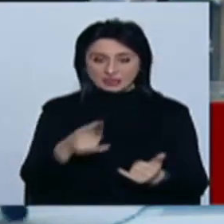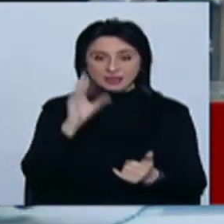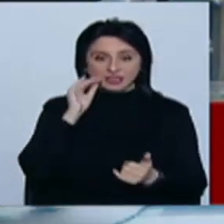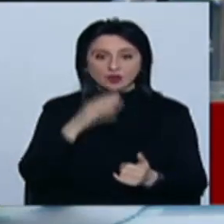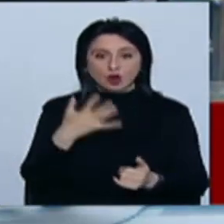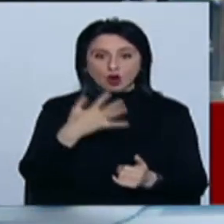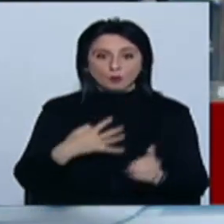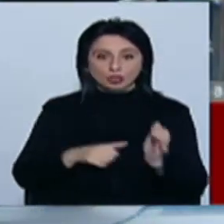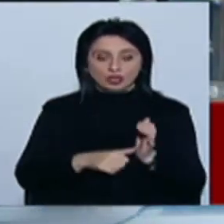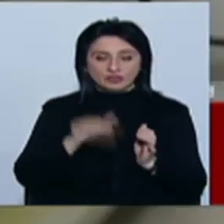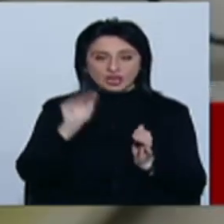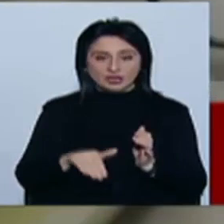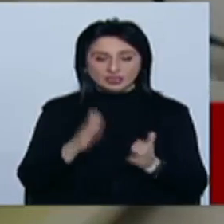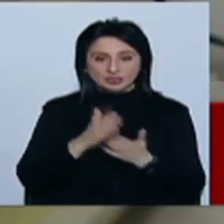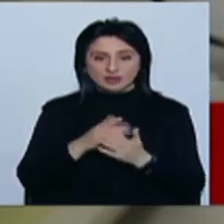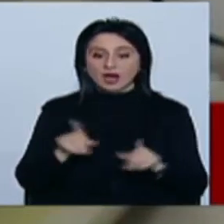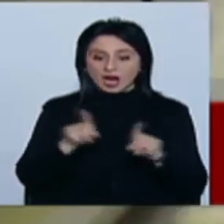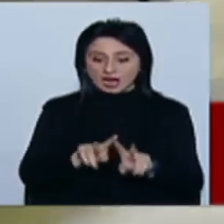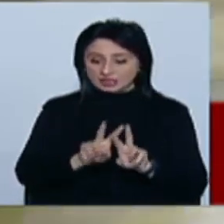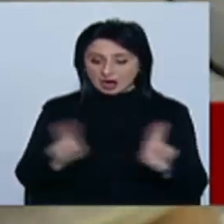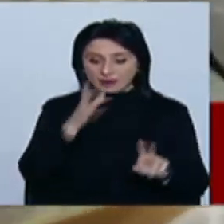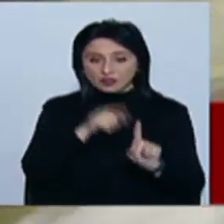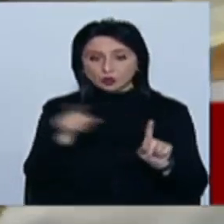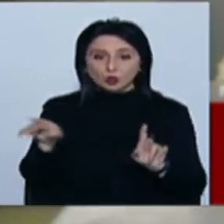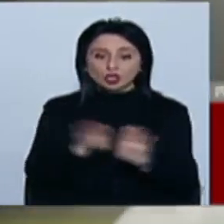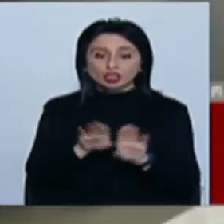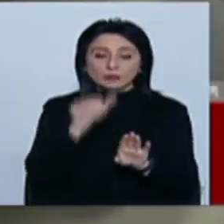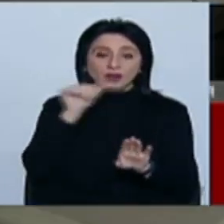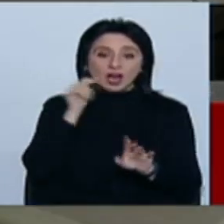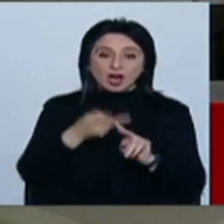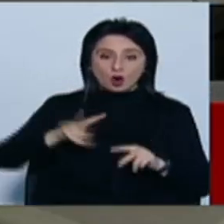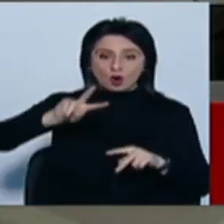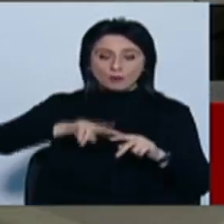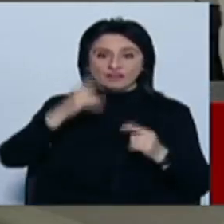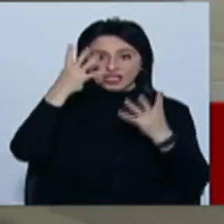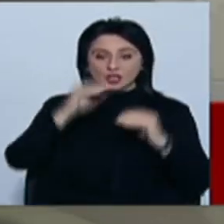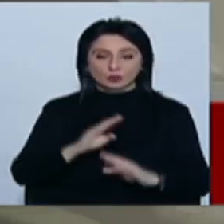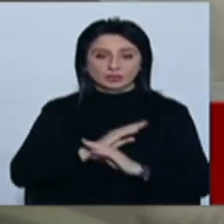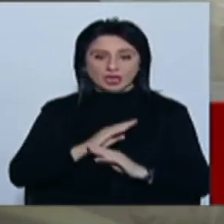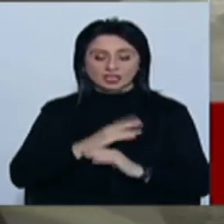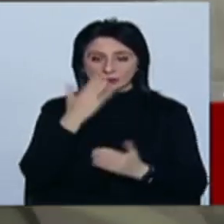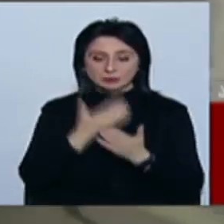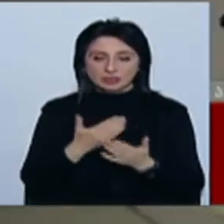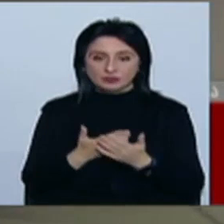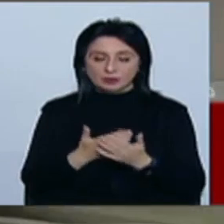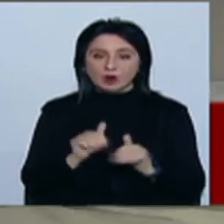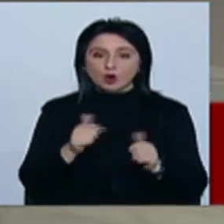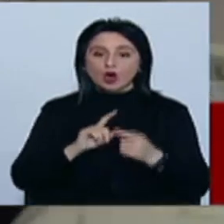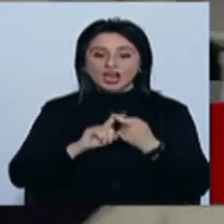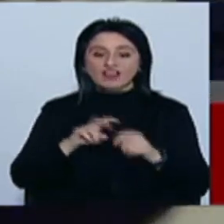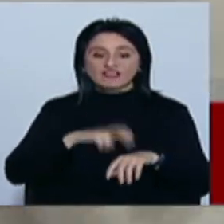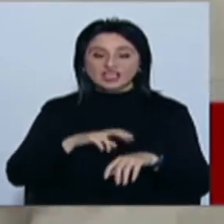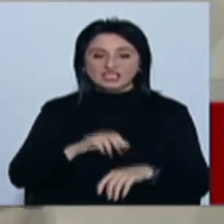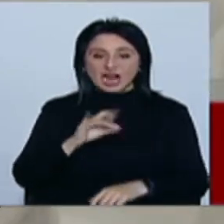რიცხვი 46,000-ს აჭარბებს. ასევე ანალოგიურ პერიოდთან შედარებით გაორმაგებულია დღიური გარდაცვალების მაჩვენებელიც. როგორც